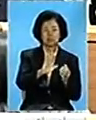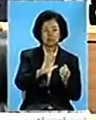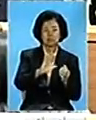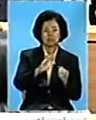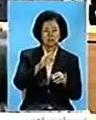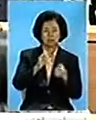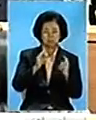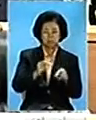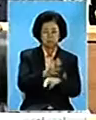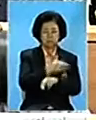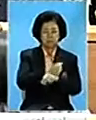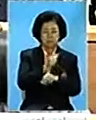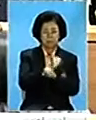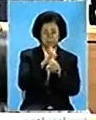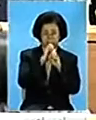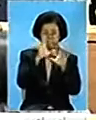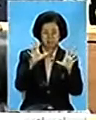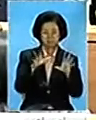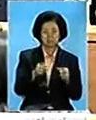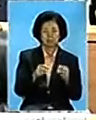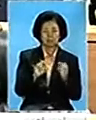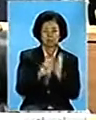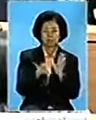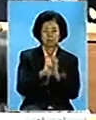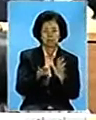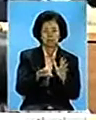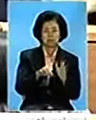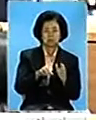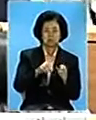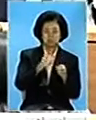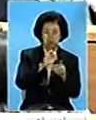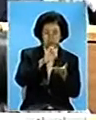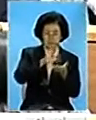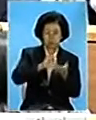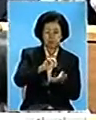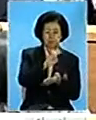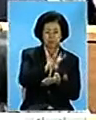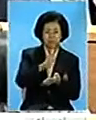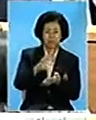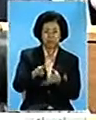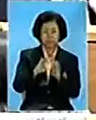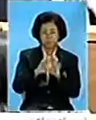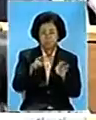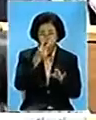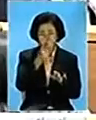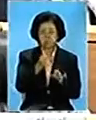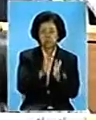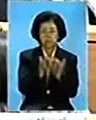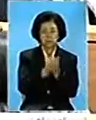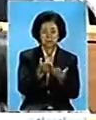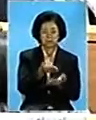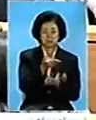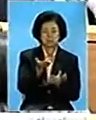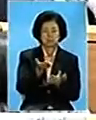สุดท้ายนะครับผมอยากให้ท่านเนี่ยลงในเว็บด้วยนะครับให้คนอื่นเขาได้เปิดดูหนังสือพวกนี้ต่อ